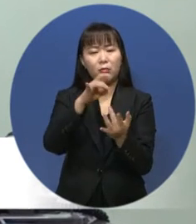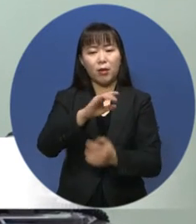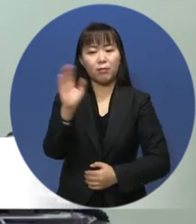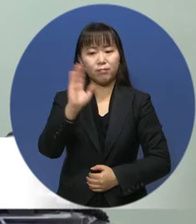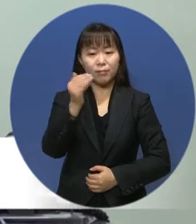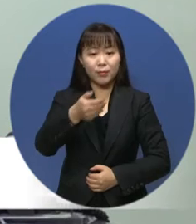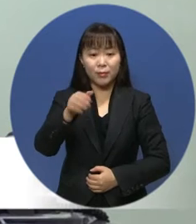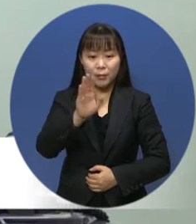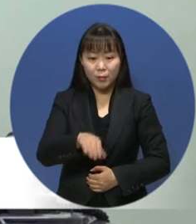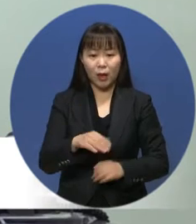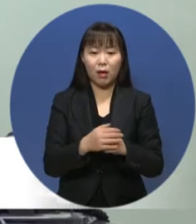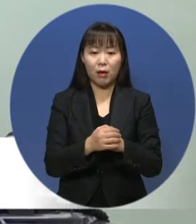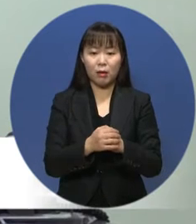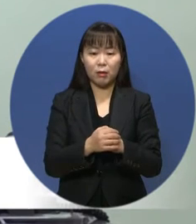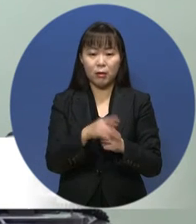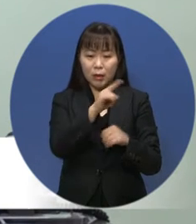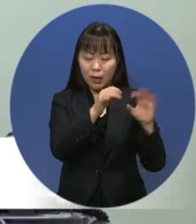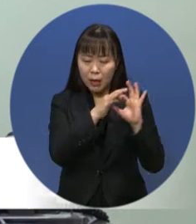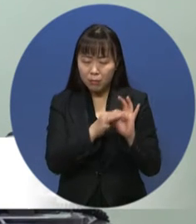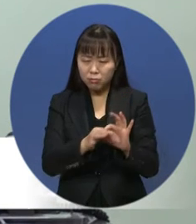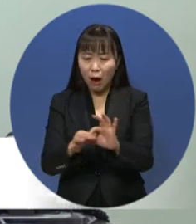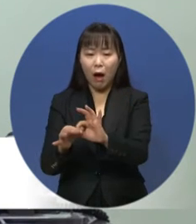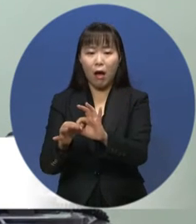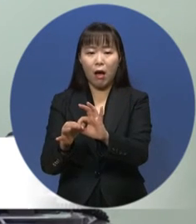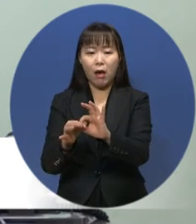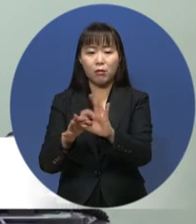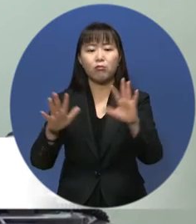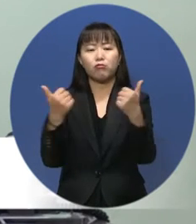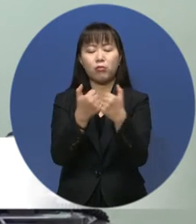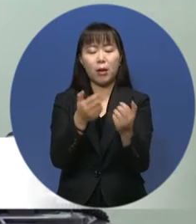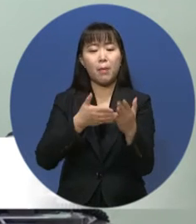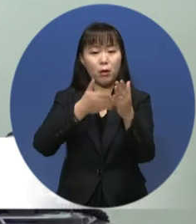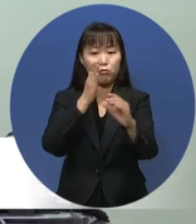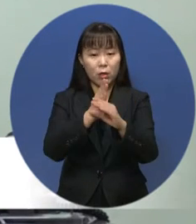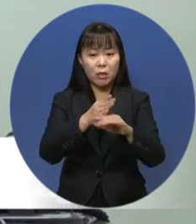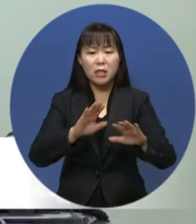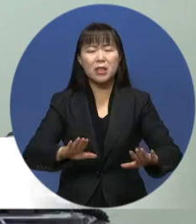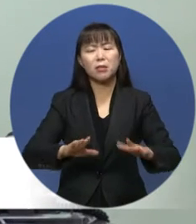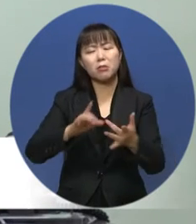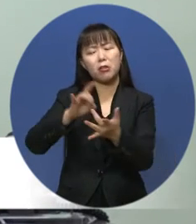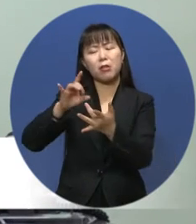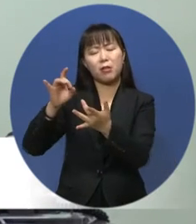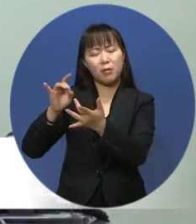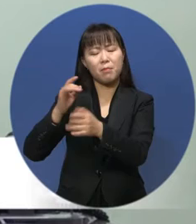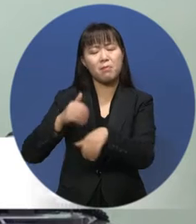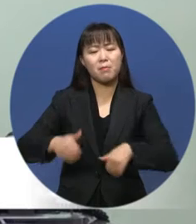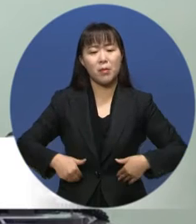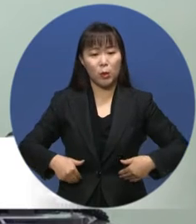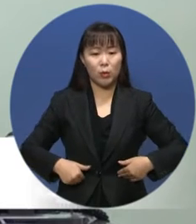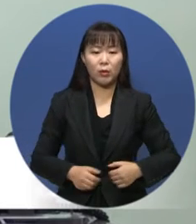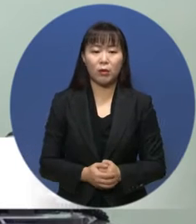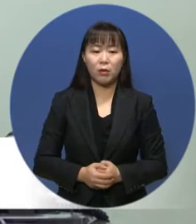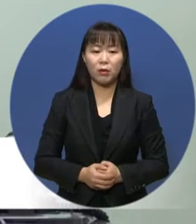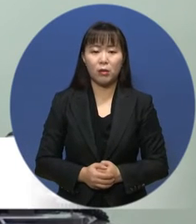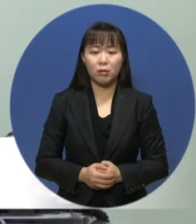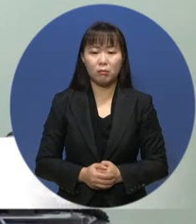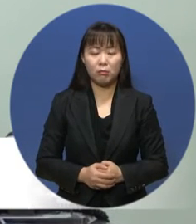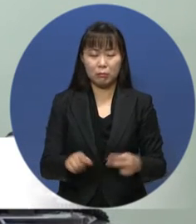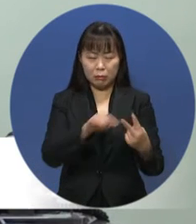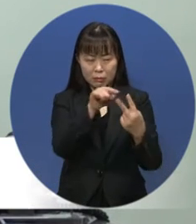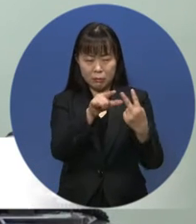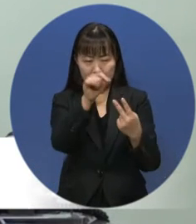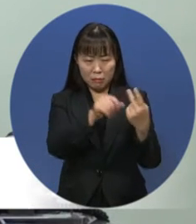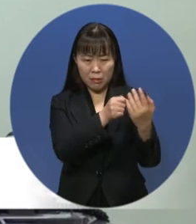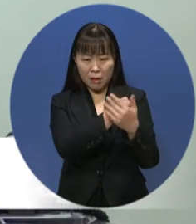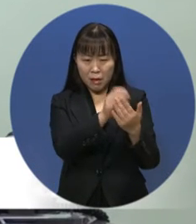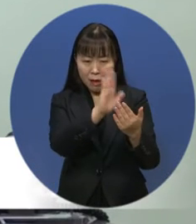하더라도 이어지게 이제 제가 이제 법안을 발의하는 것. 이제 지금 이렇게 선택을 해야 될 겁니다. 그거. 네, 그런데 그 선택이 아니고 그냥